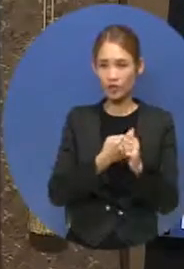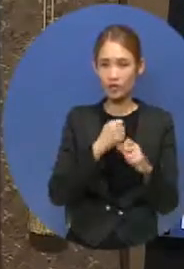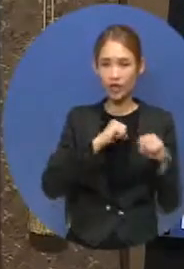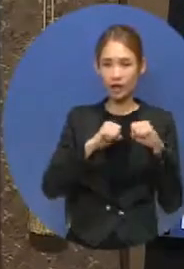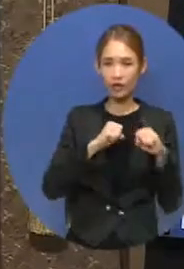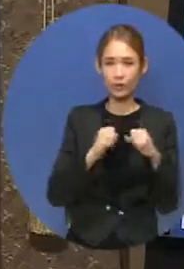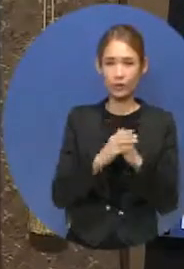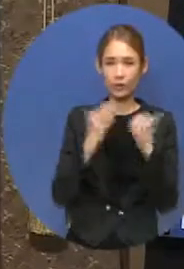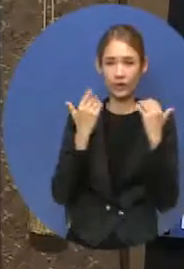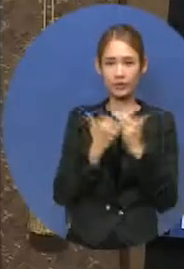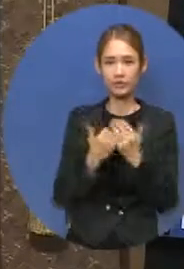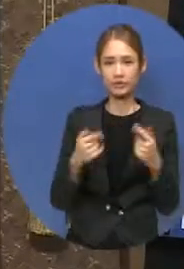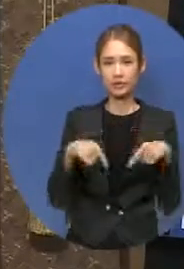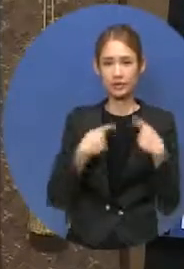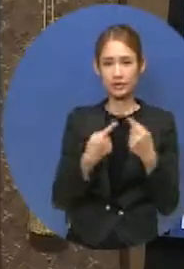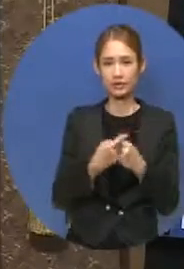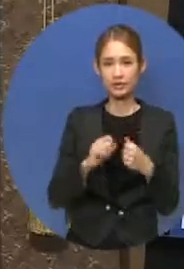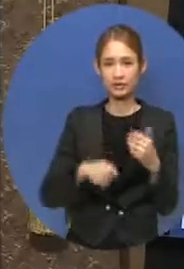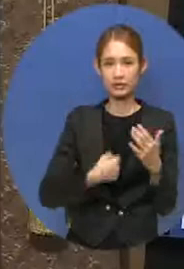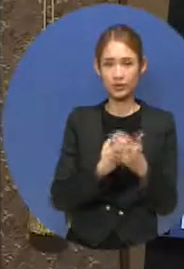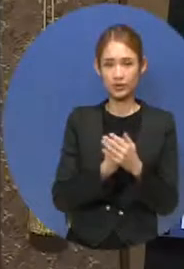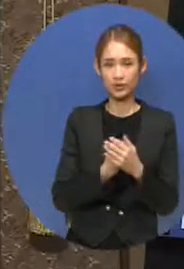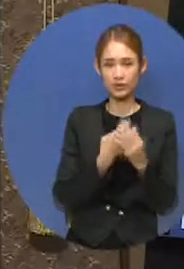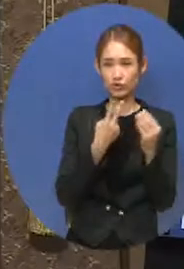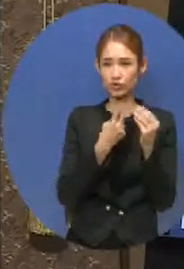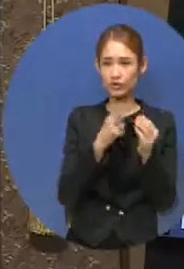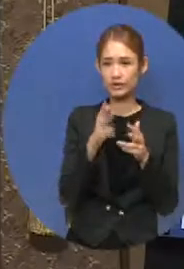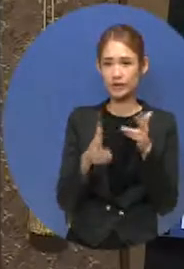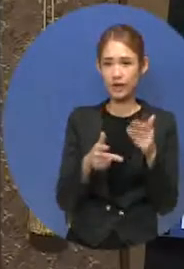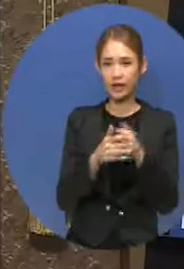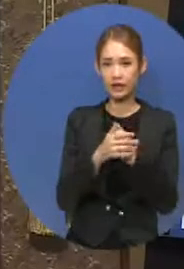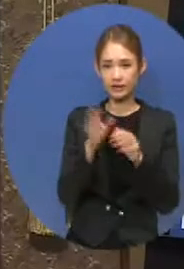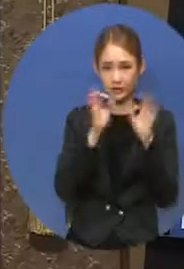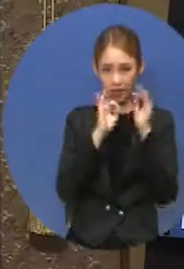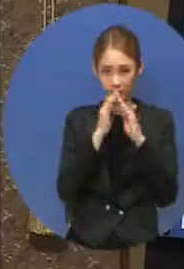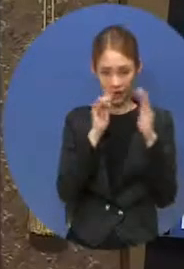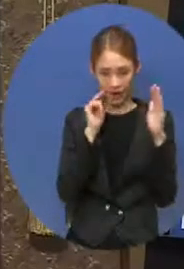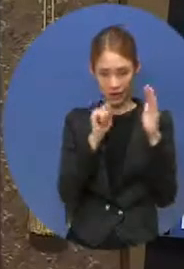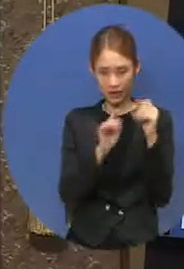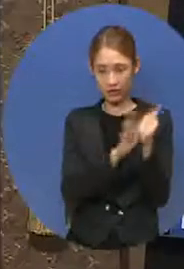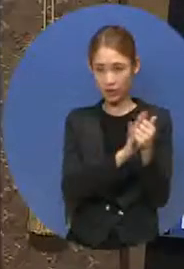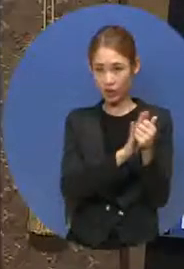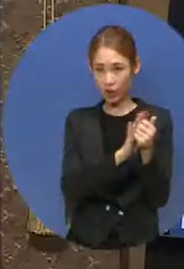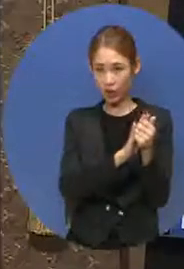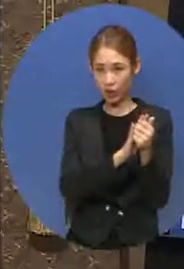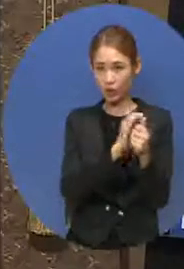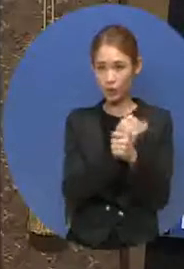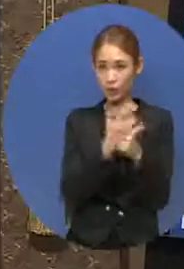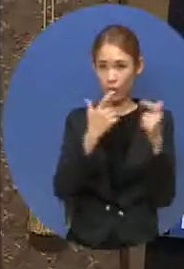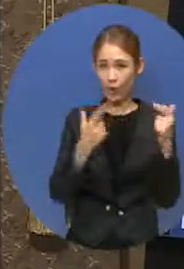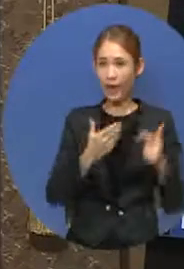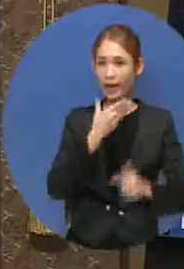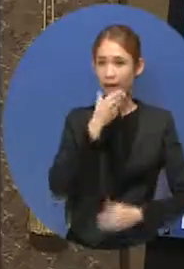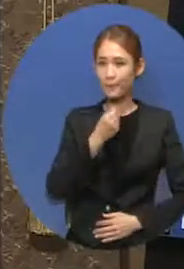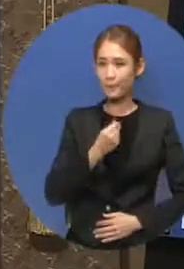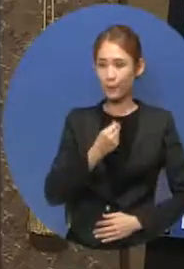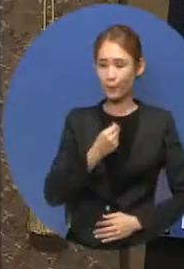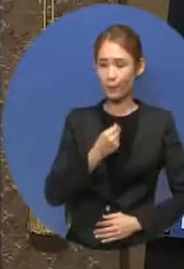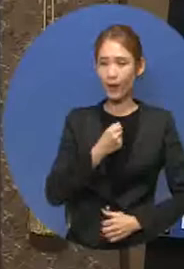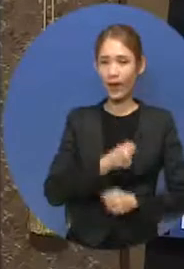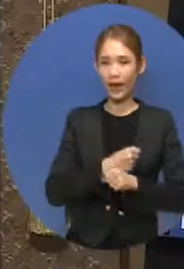발달장애인 참여하는 챌린지2 사업. 세 번째는 찾아가는 서비스인 동작부의 행복하기라고